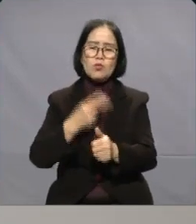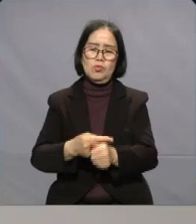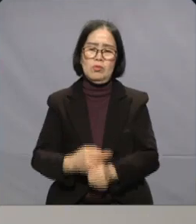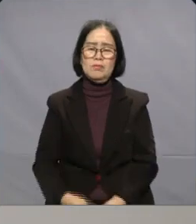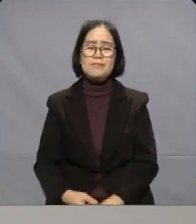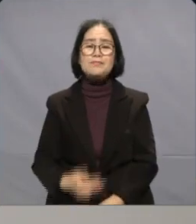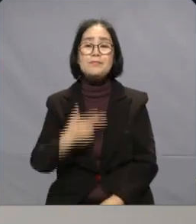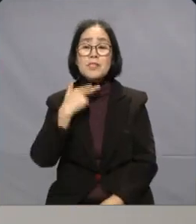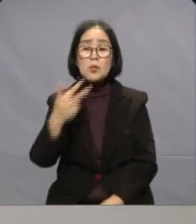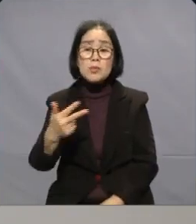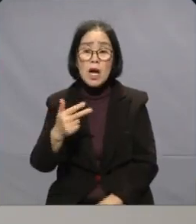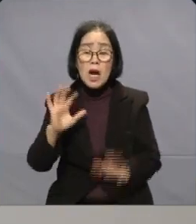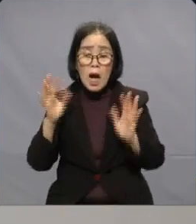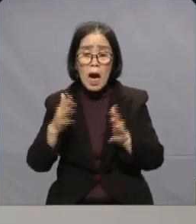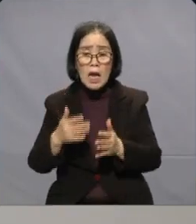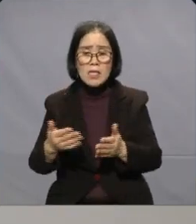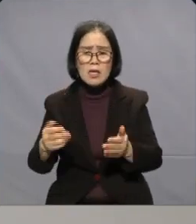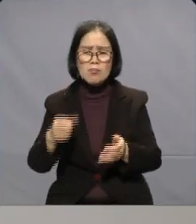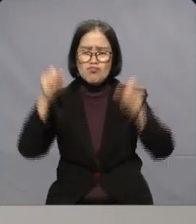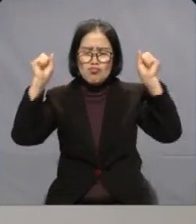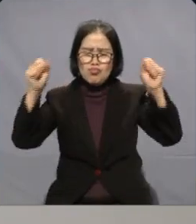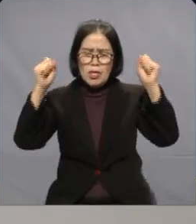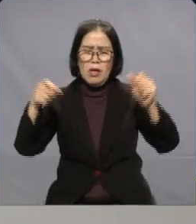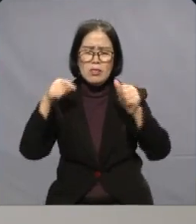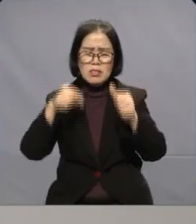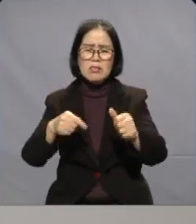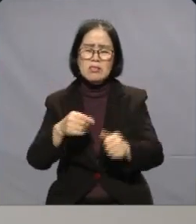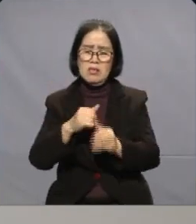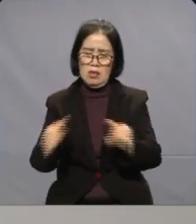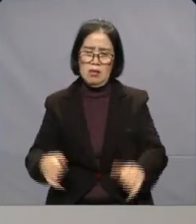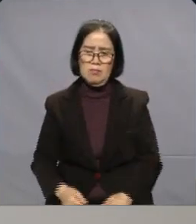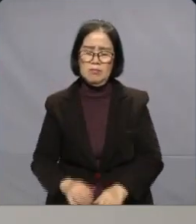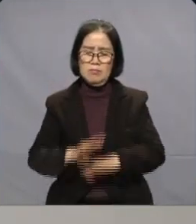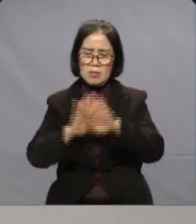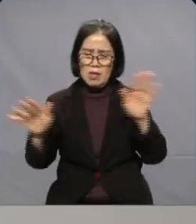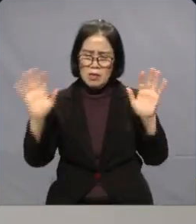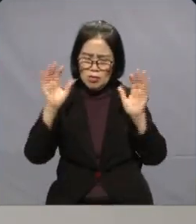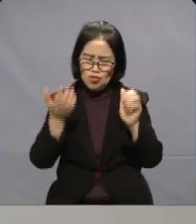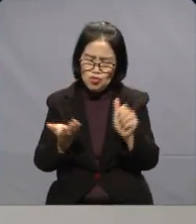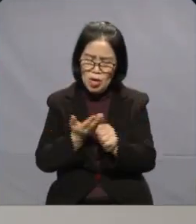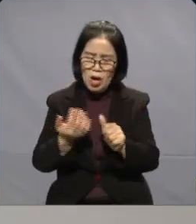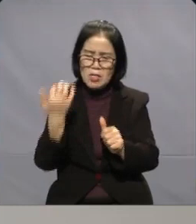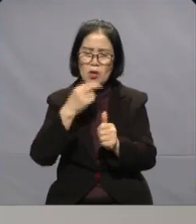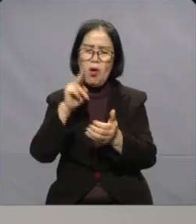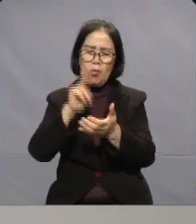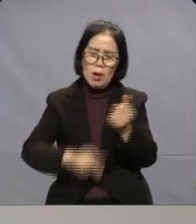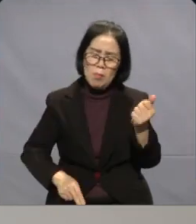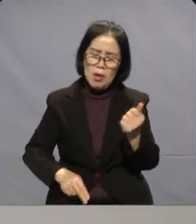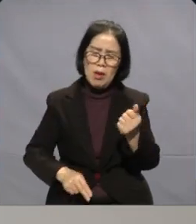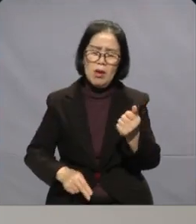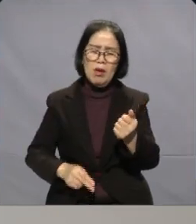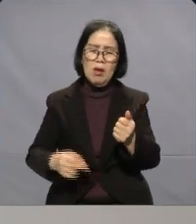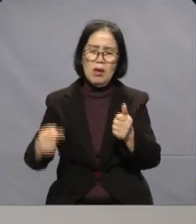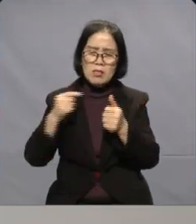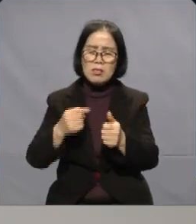6년간 무당일 시키고 작두까지 타게 한 무속인, 낮에는 육아, 밤에는 성매매를 시킨 과거 직장 동료